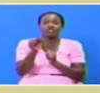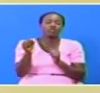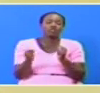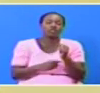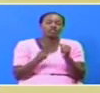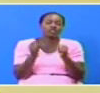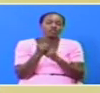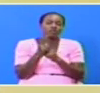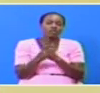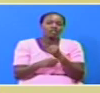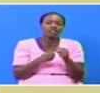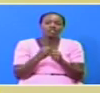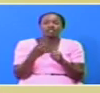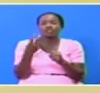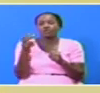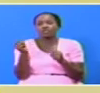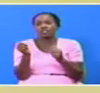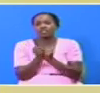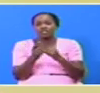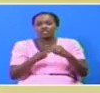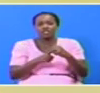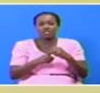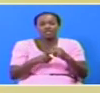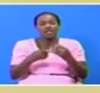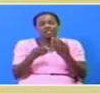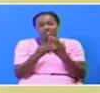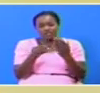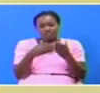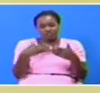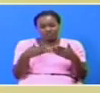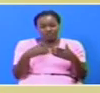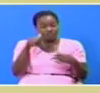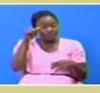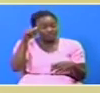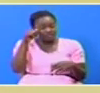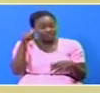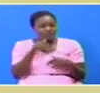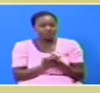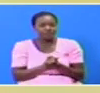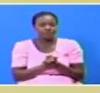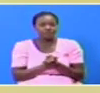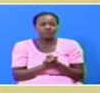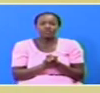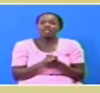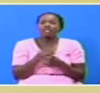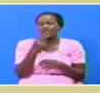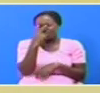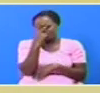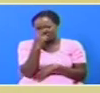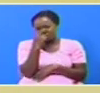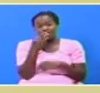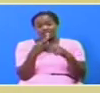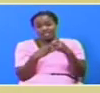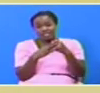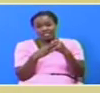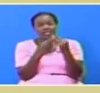Novemba mwaka 2016. Niite Ali Manzu. Mtazamaji, washukiwa wanane